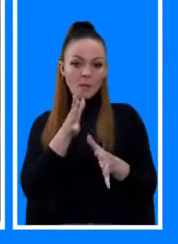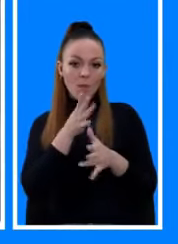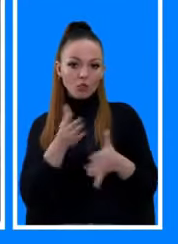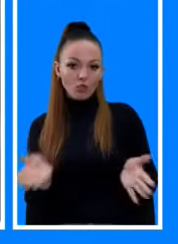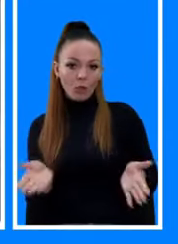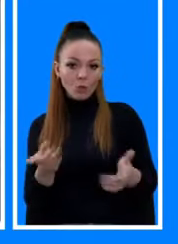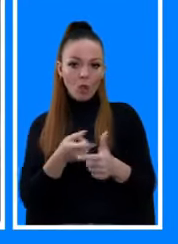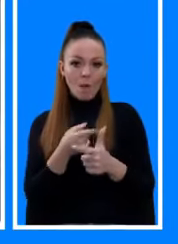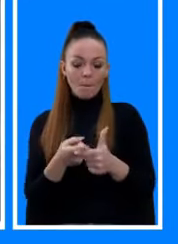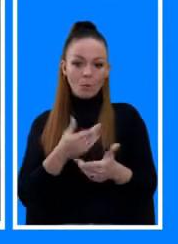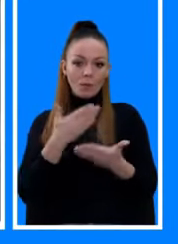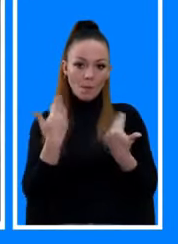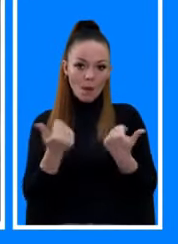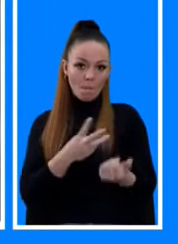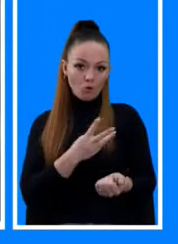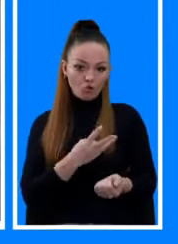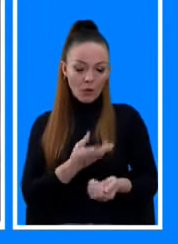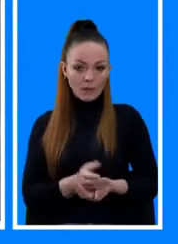немає